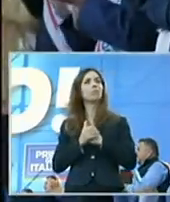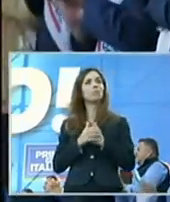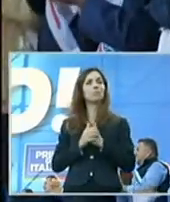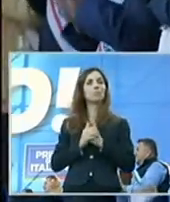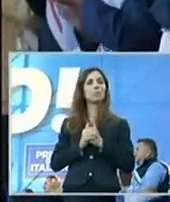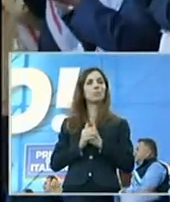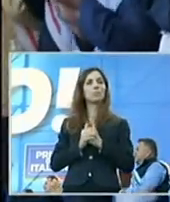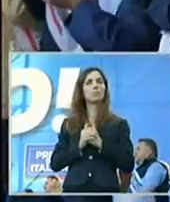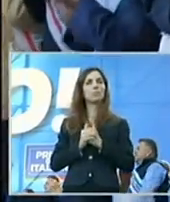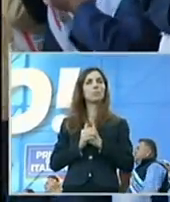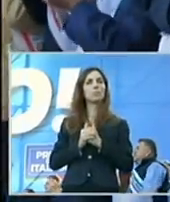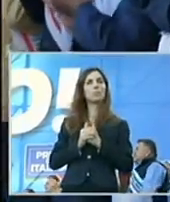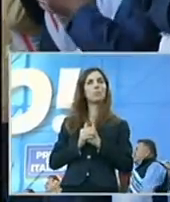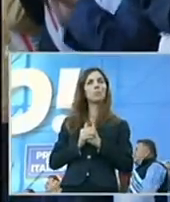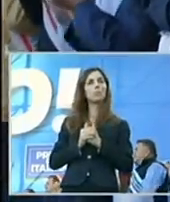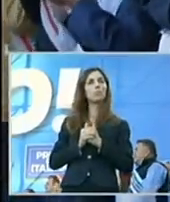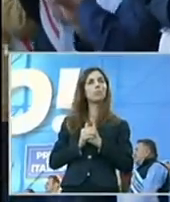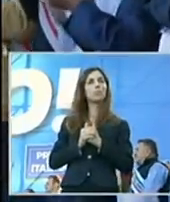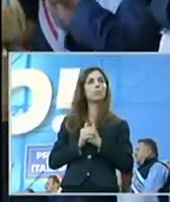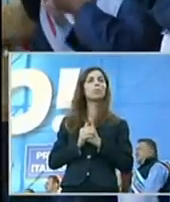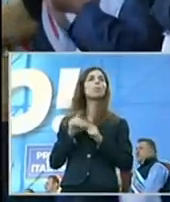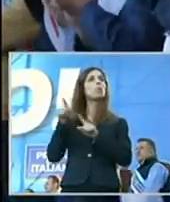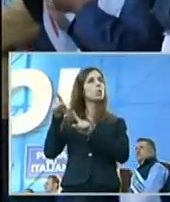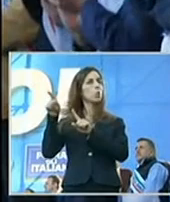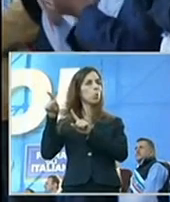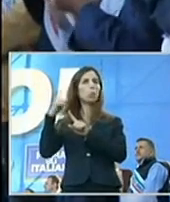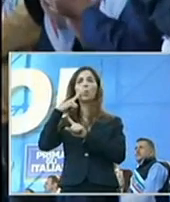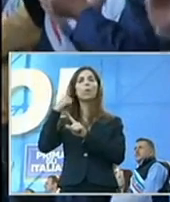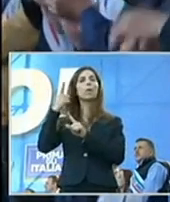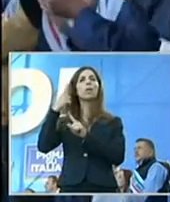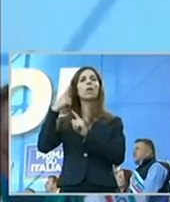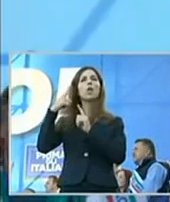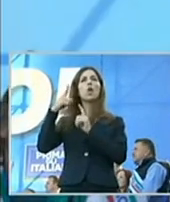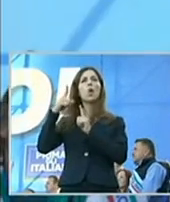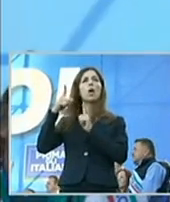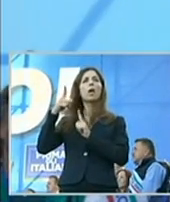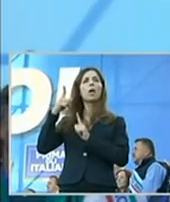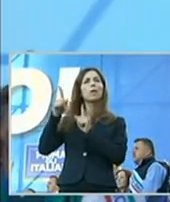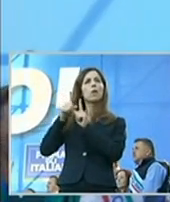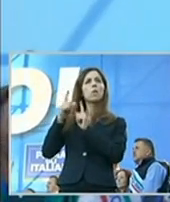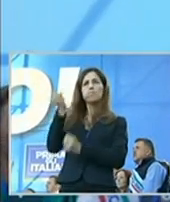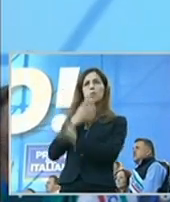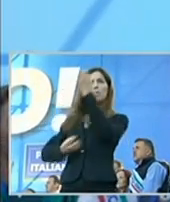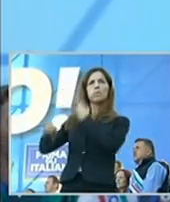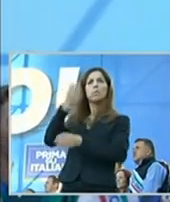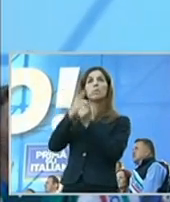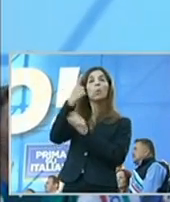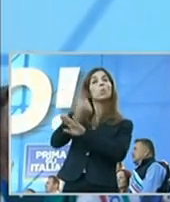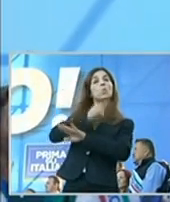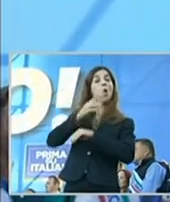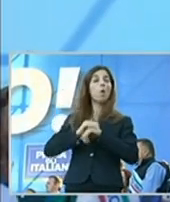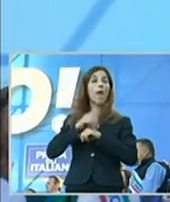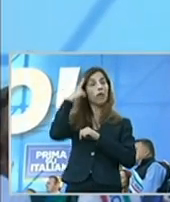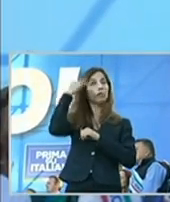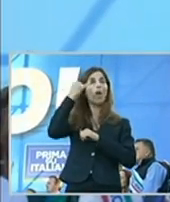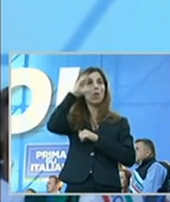Qui sta dicendo che ha perso il confronto. Lui ha insultato per un'ora il genio incompreso. Lui che ha risolto